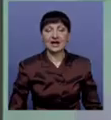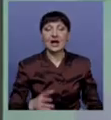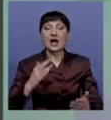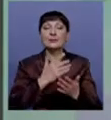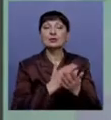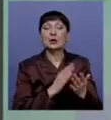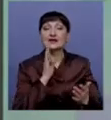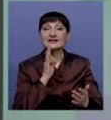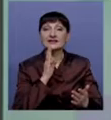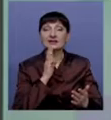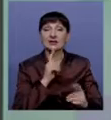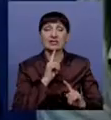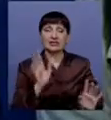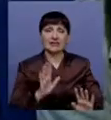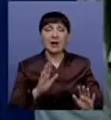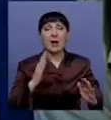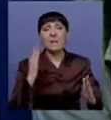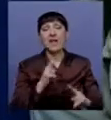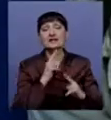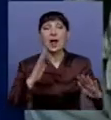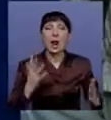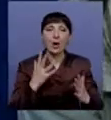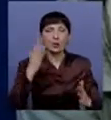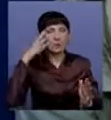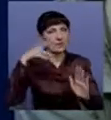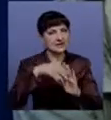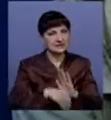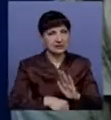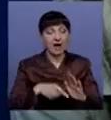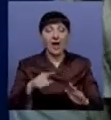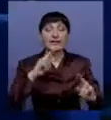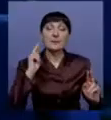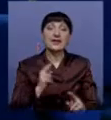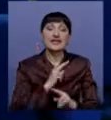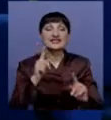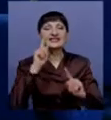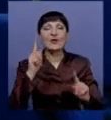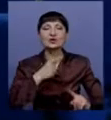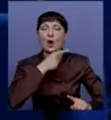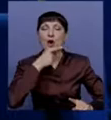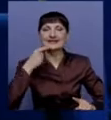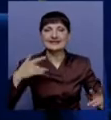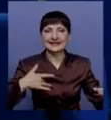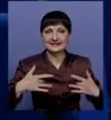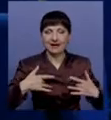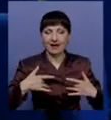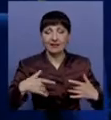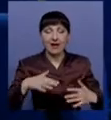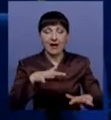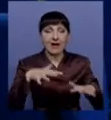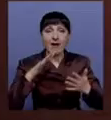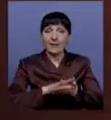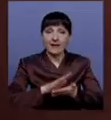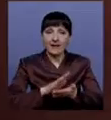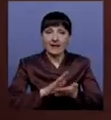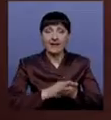Репертуар у девушки незамысловатый. Песни легкие, но со смыслом. Пока она исполняет песни звезд российской эстрады. Судя по бурной реакции публики